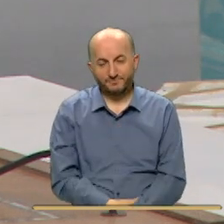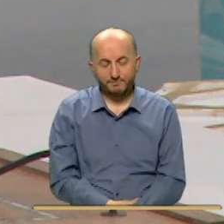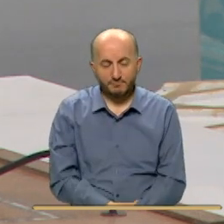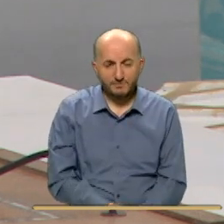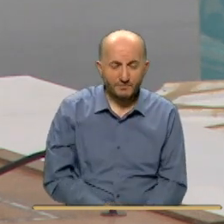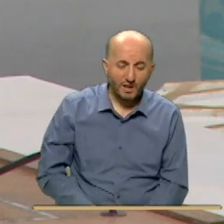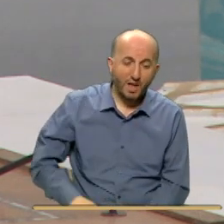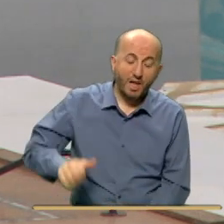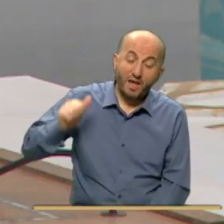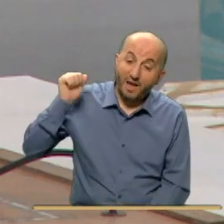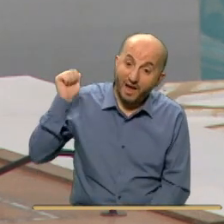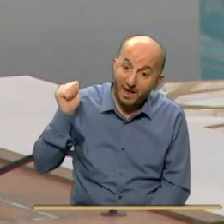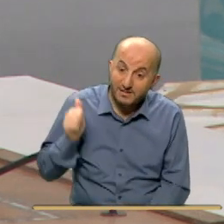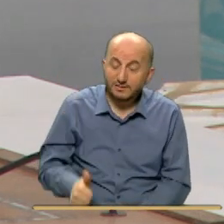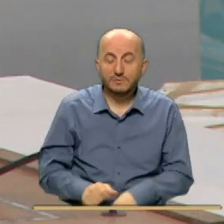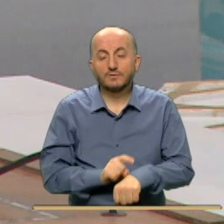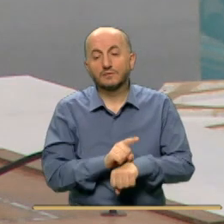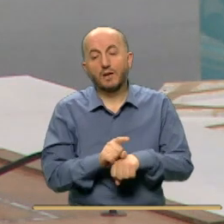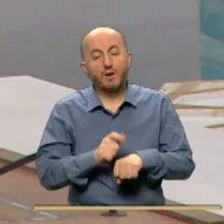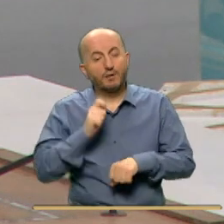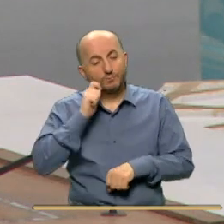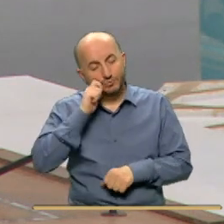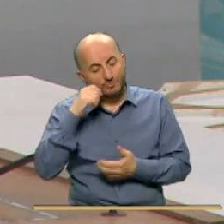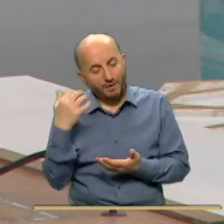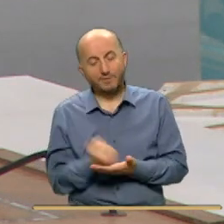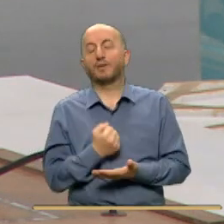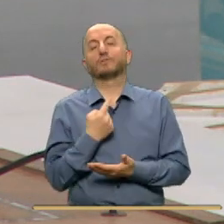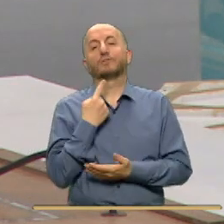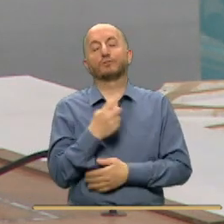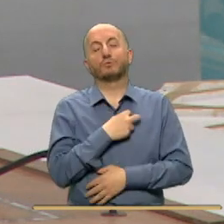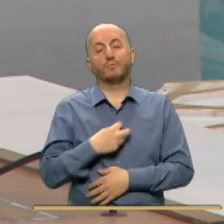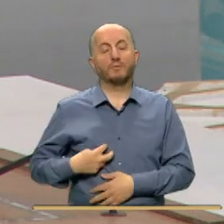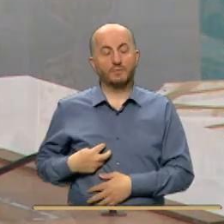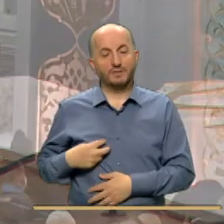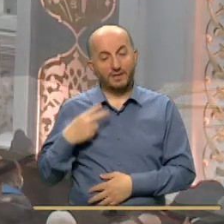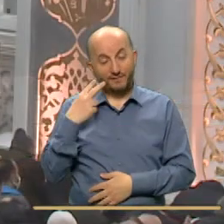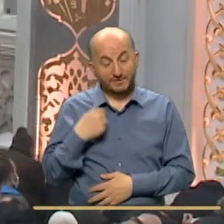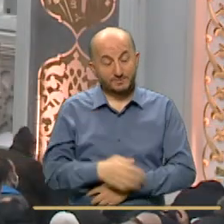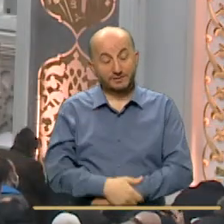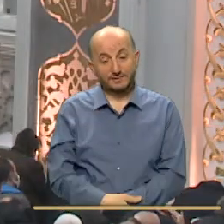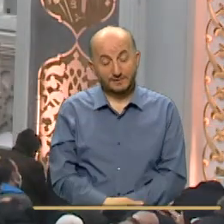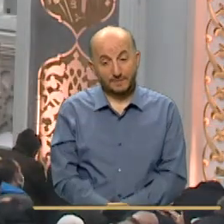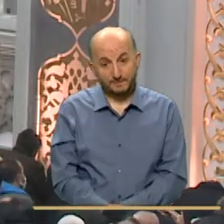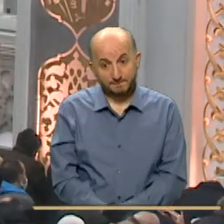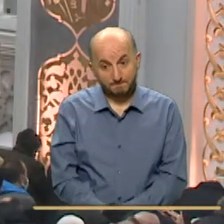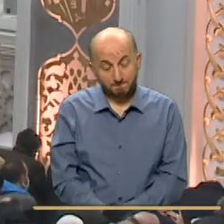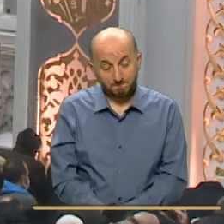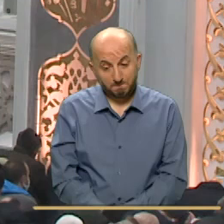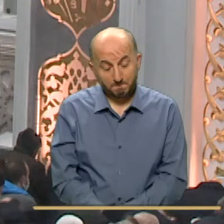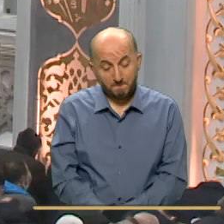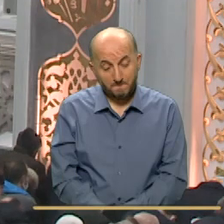Her şartta ve durumda mümin kazançlıdır diyor Allah Resulü. Acebelli li emril mümin